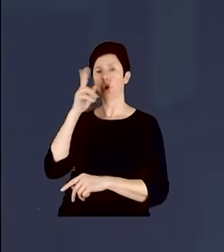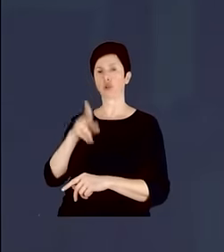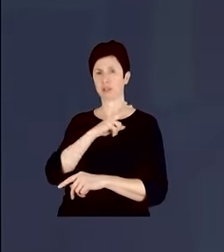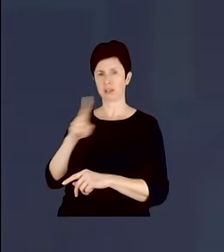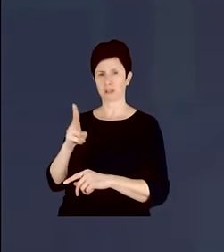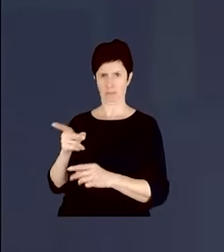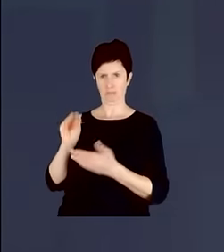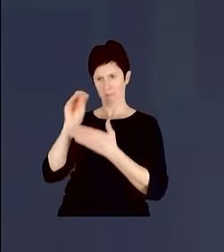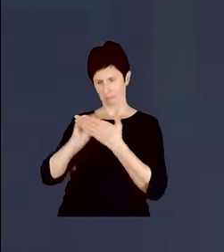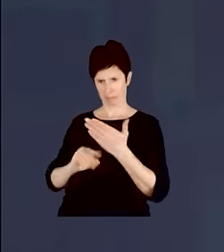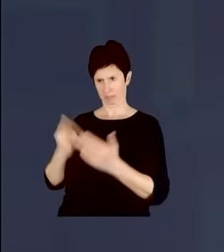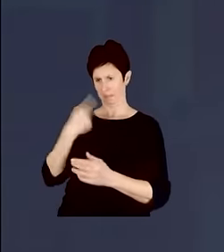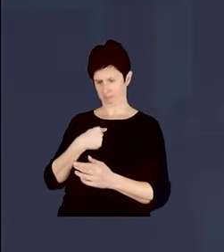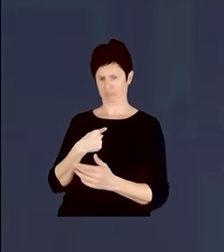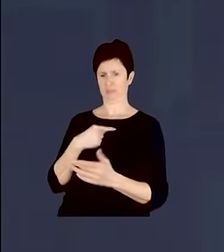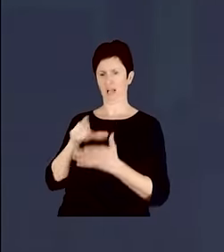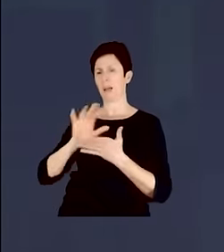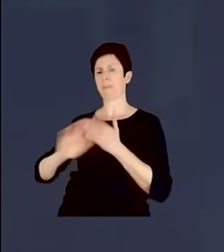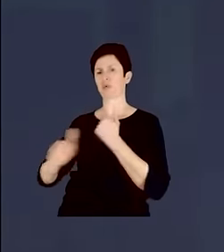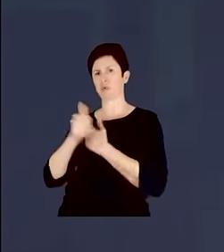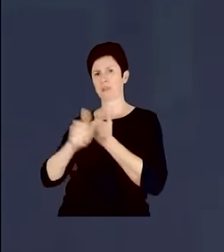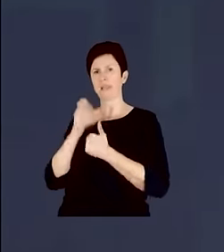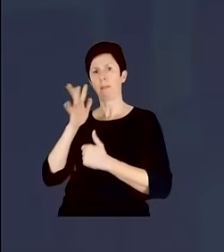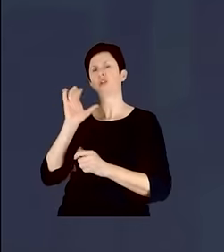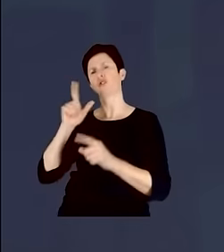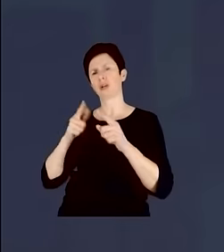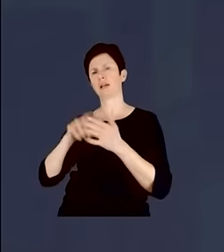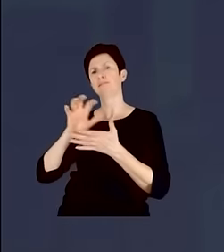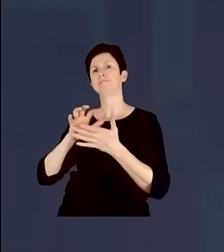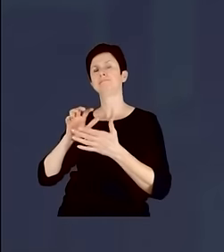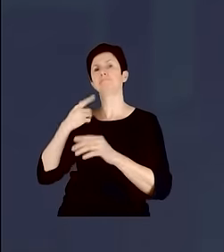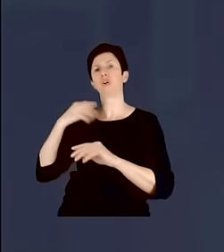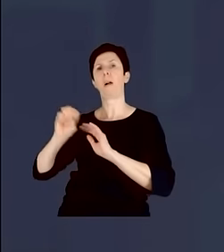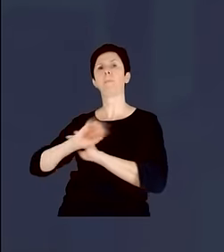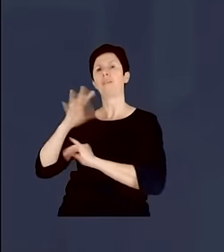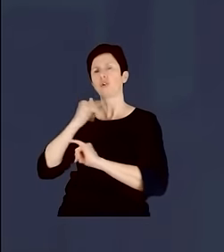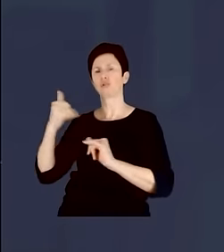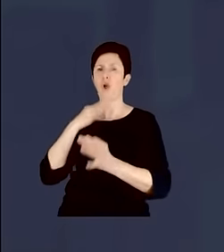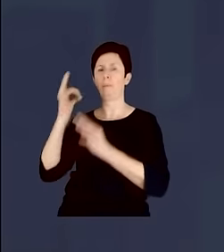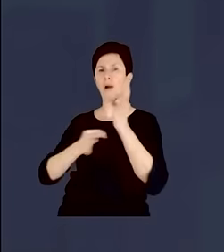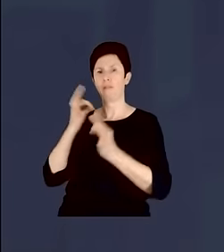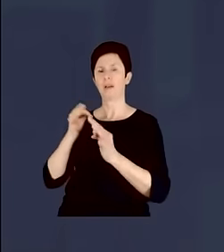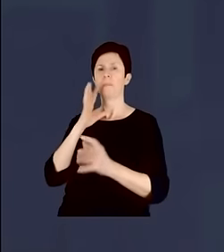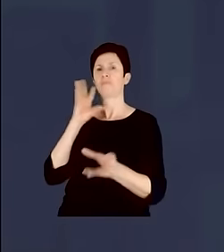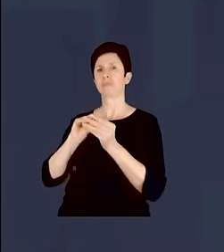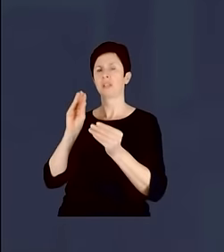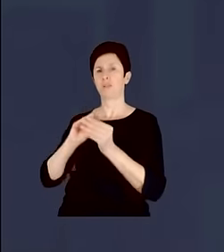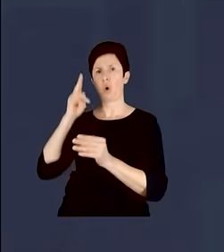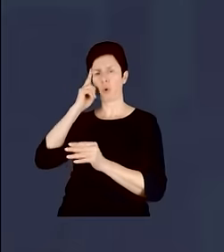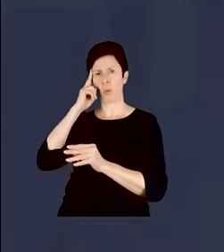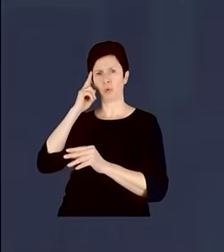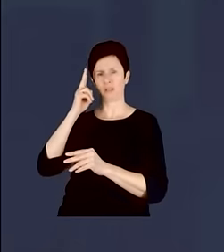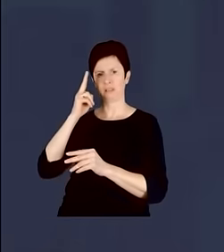chociaż pani minister potem twórczo rozwinęła swoją myśl w niektórych mediach, powielając komunistyczną propagandę rodem zupełnie z takiej